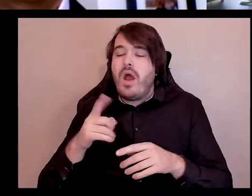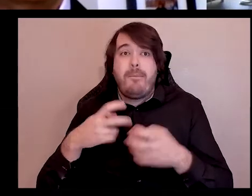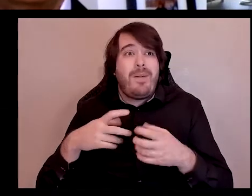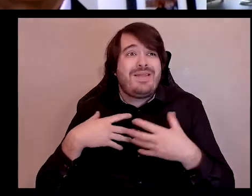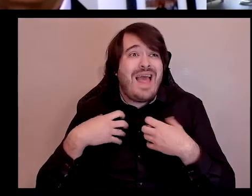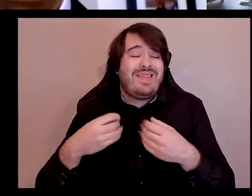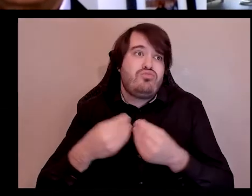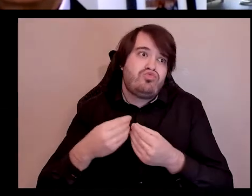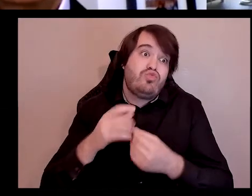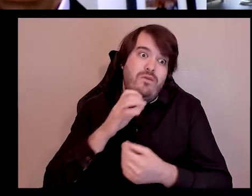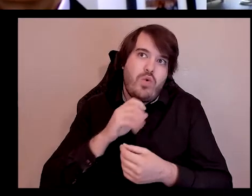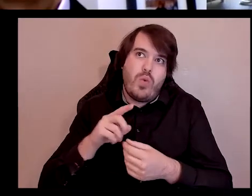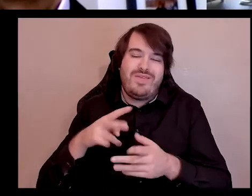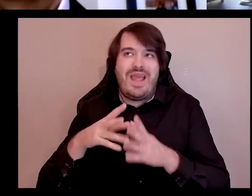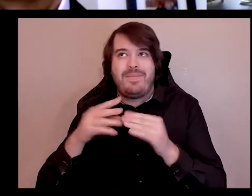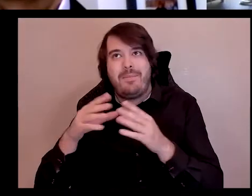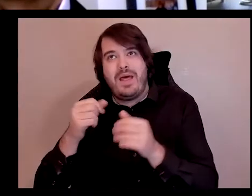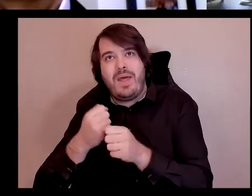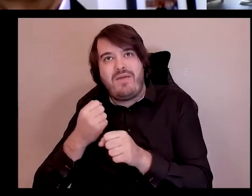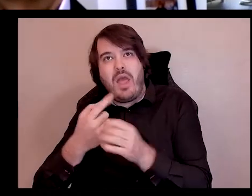ses compétences en informatique,